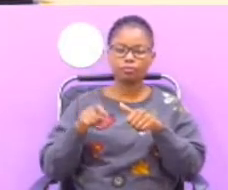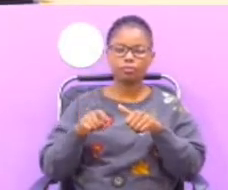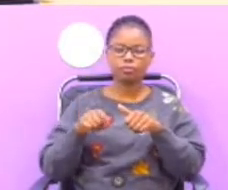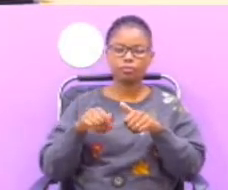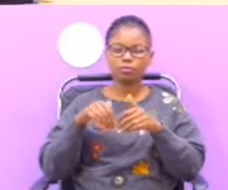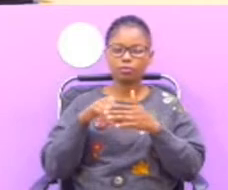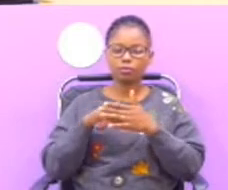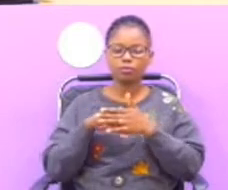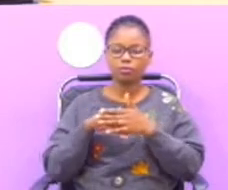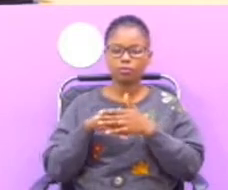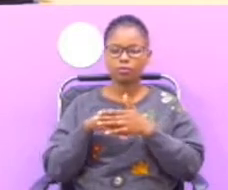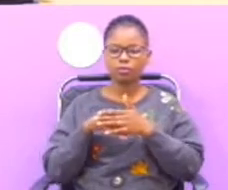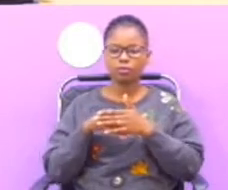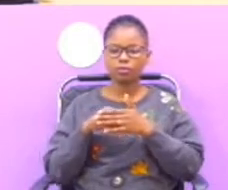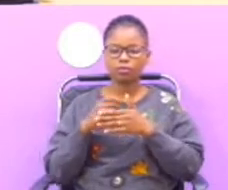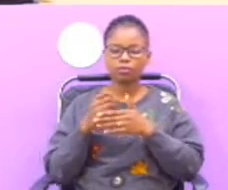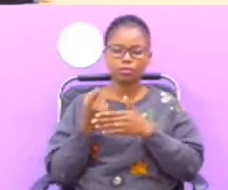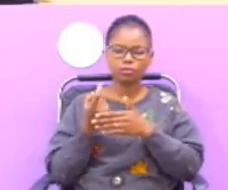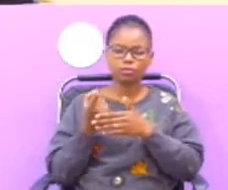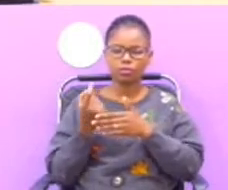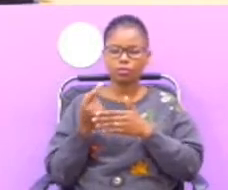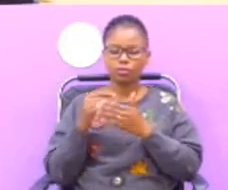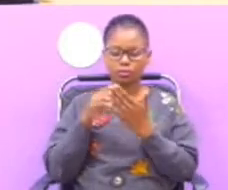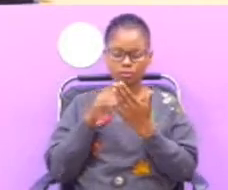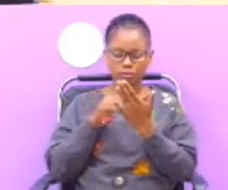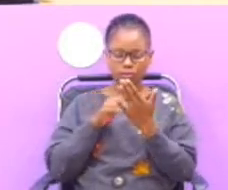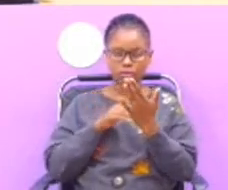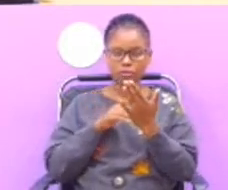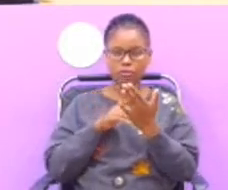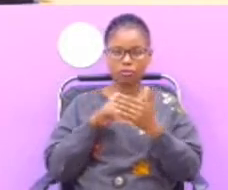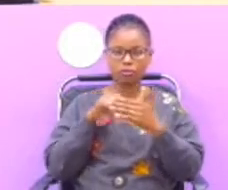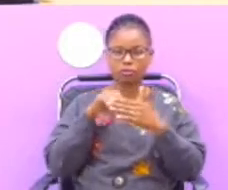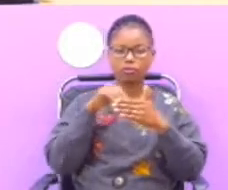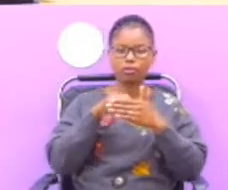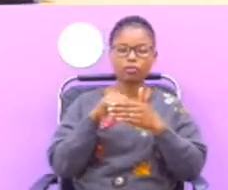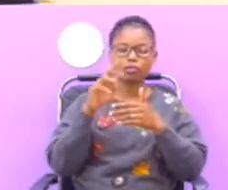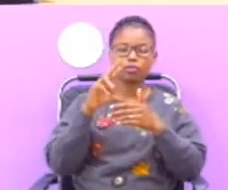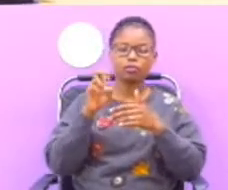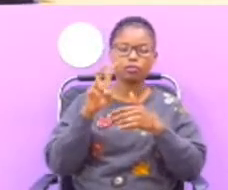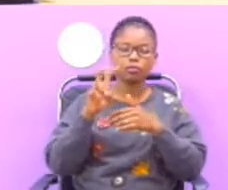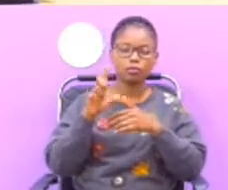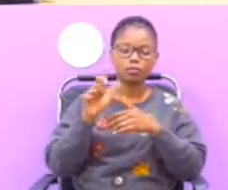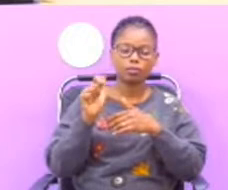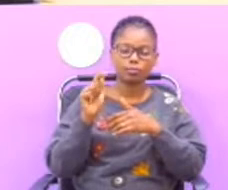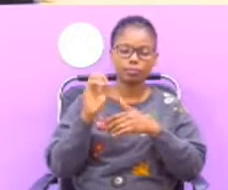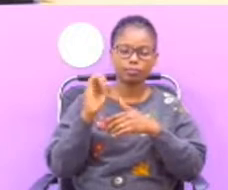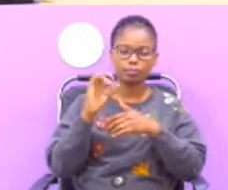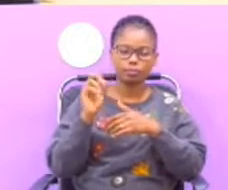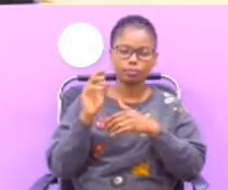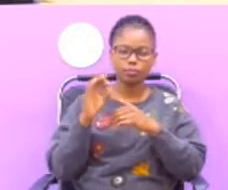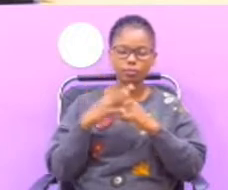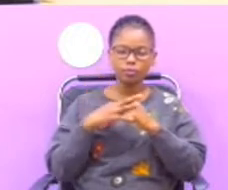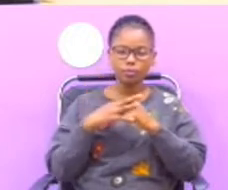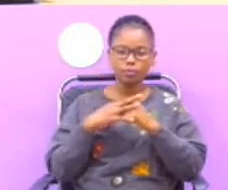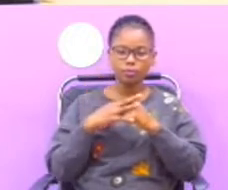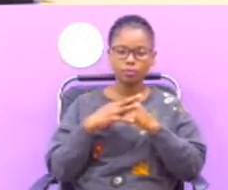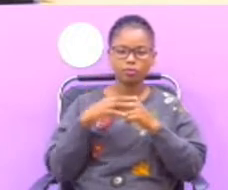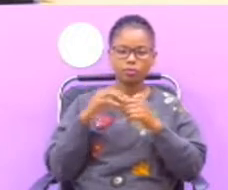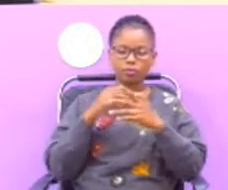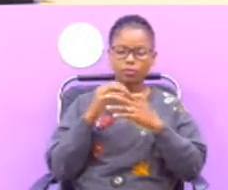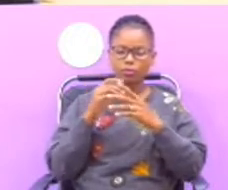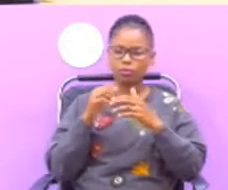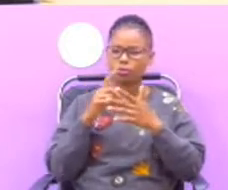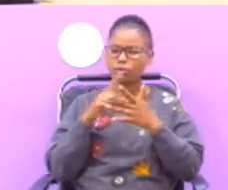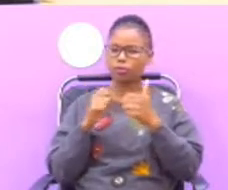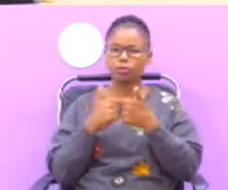references ciganona thiini wa kuguririo ino inyanya nigetha andu a Ngai mataukwo uhoro wa marakara ma